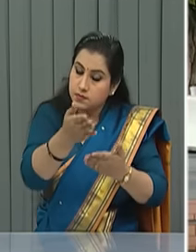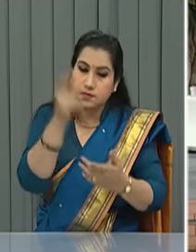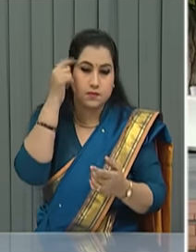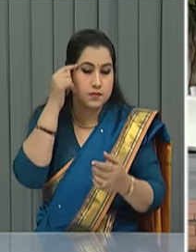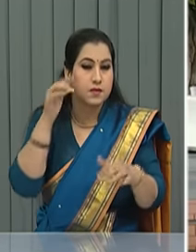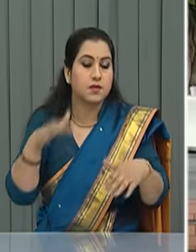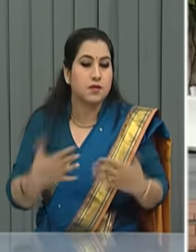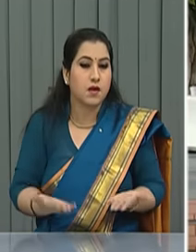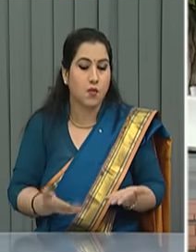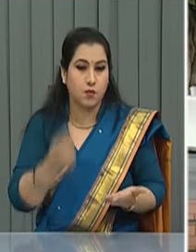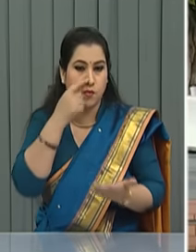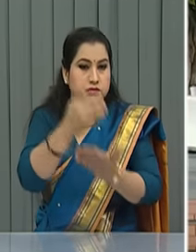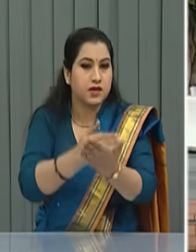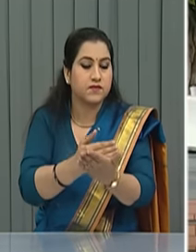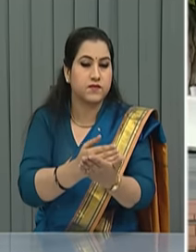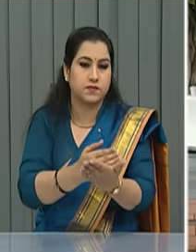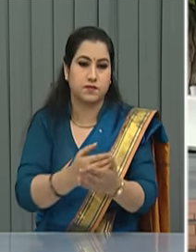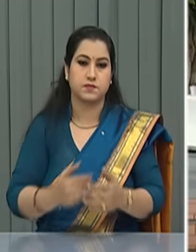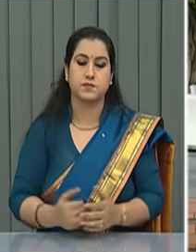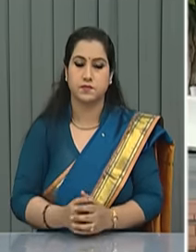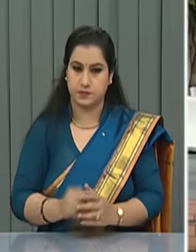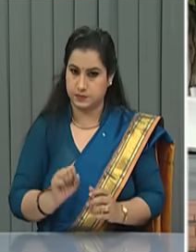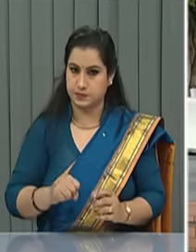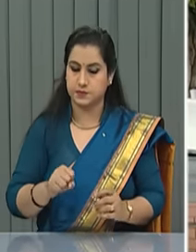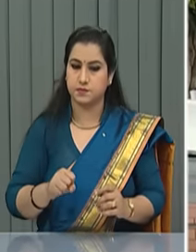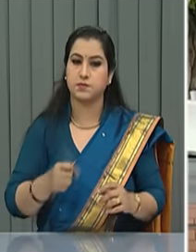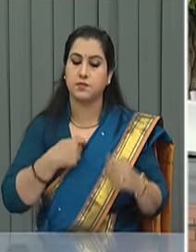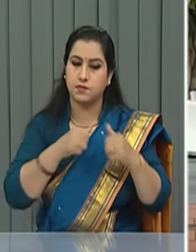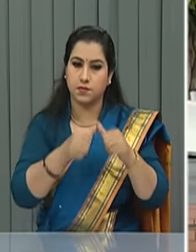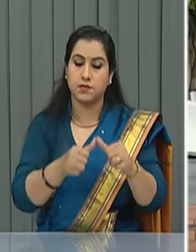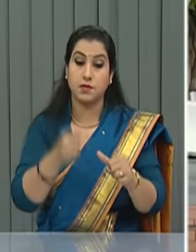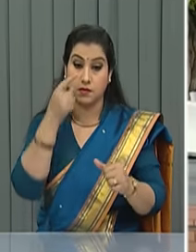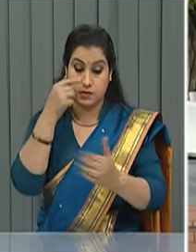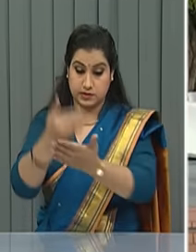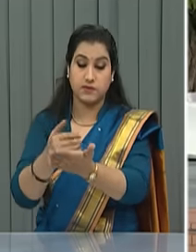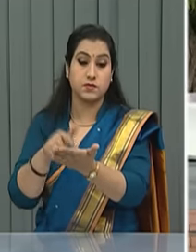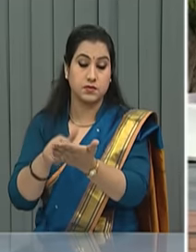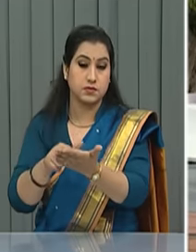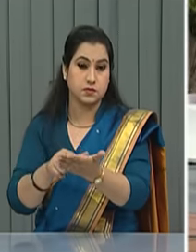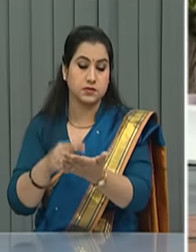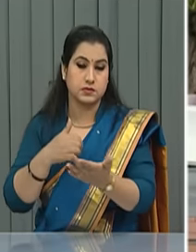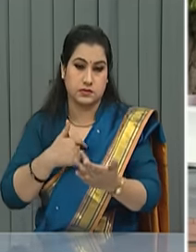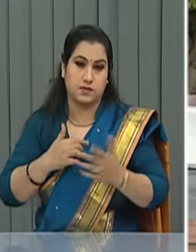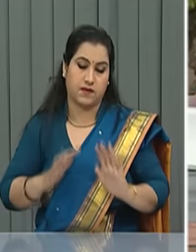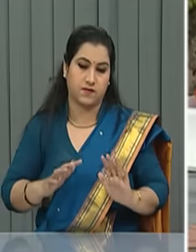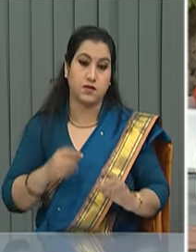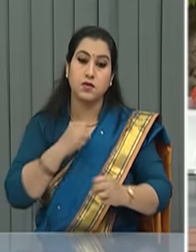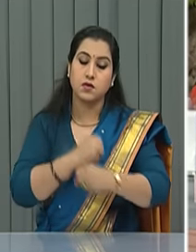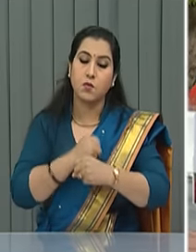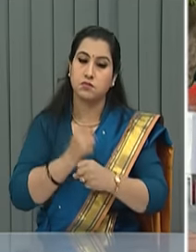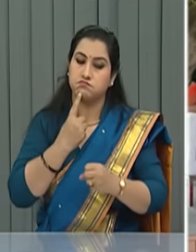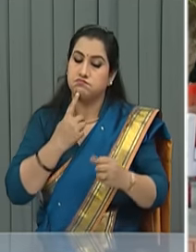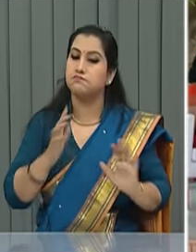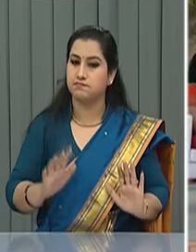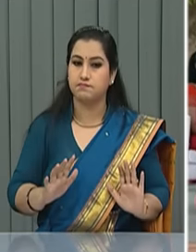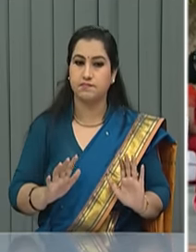क्या कदम उठाए जा रहे हैं? महिलाओं की सुरक्षा एक संवेदनशील विषय है, सरकार बेहद गंभीर है इसके बारे में। मैं आपको